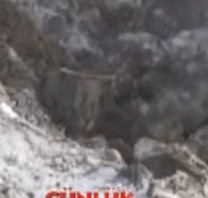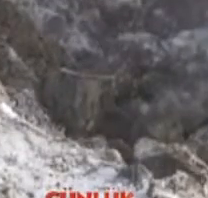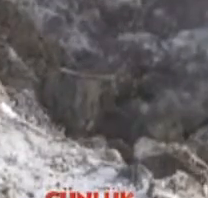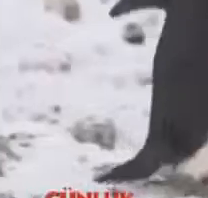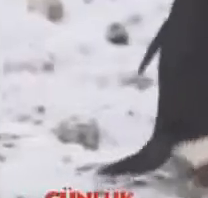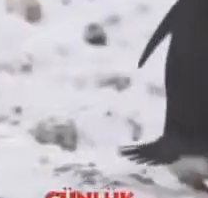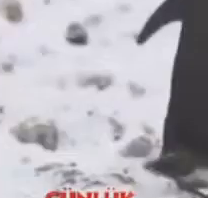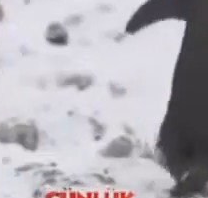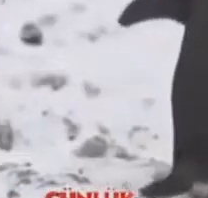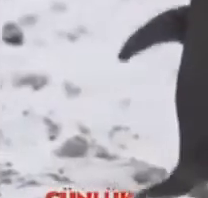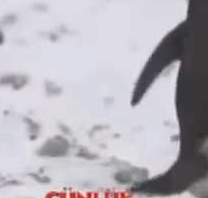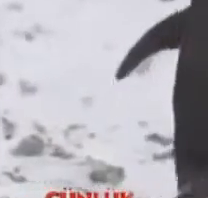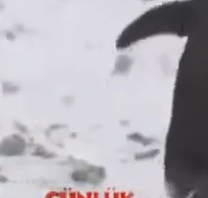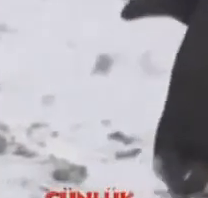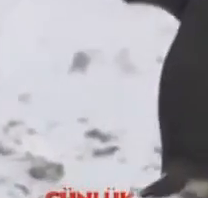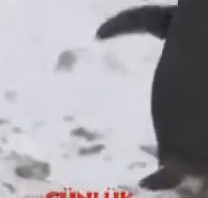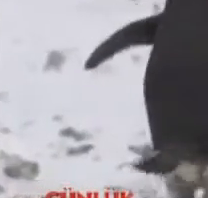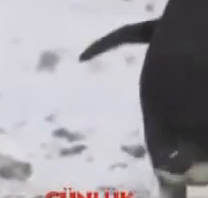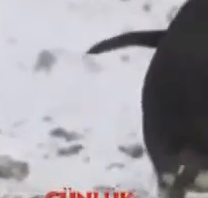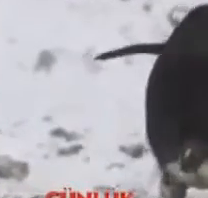ilgisini çekmesi çok zor.